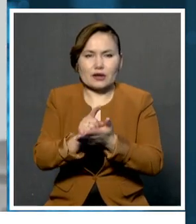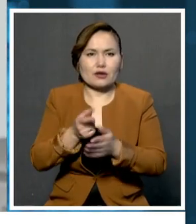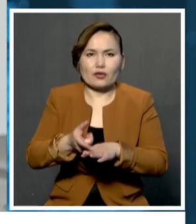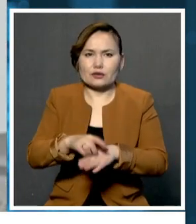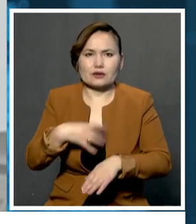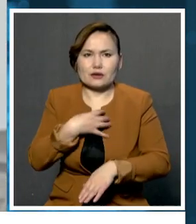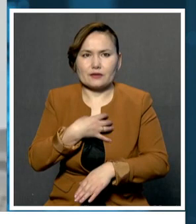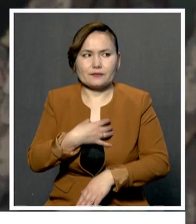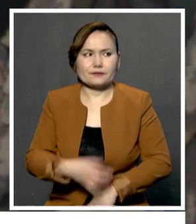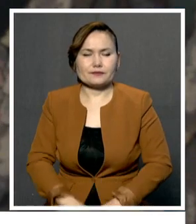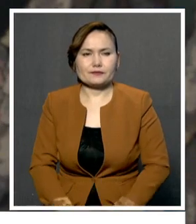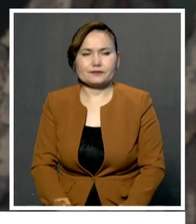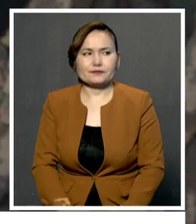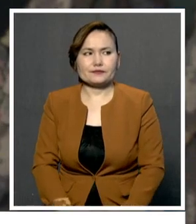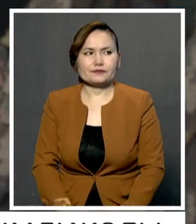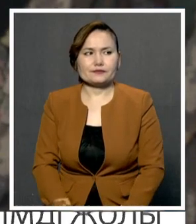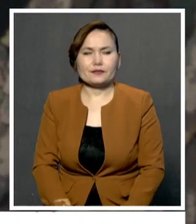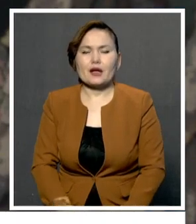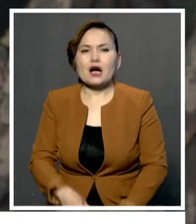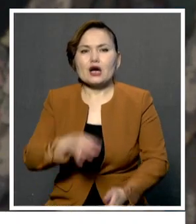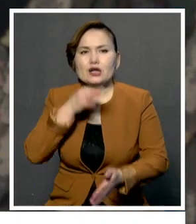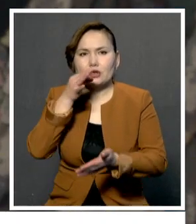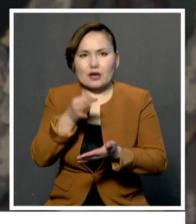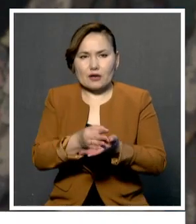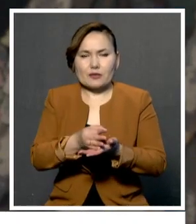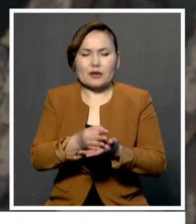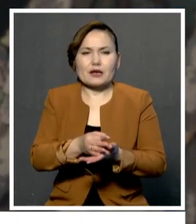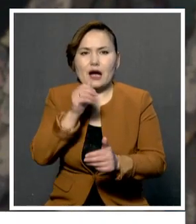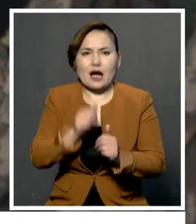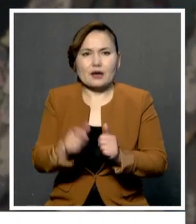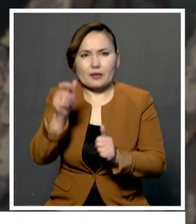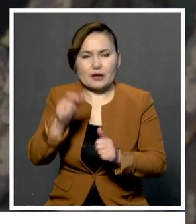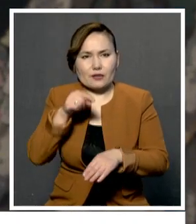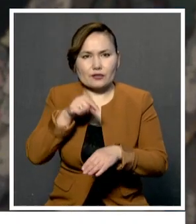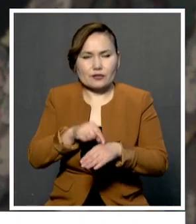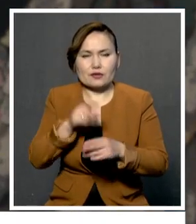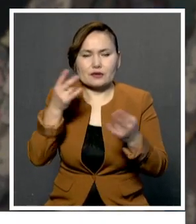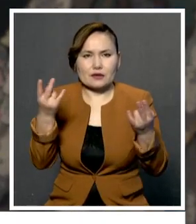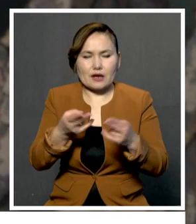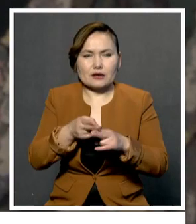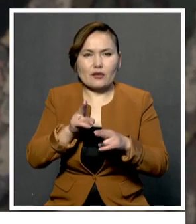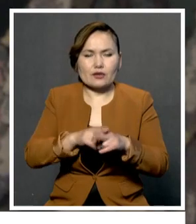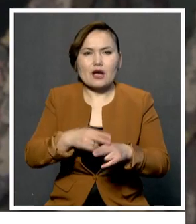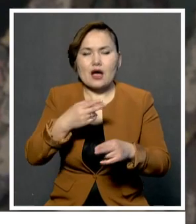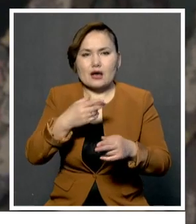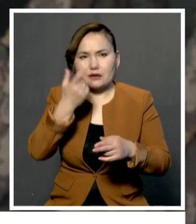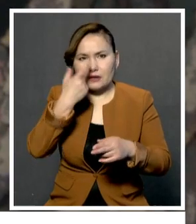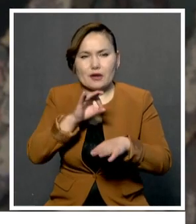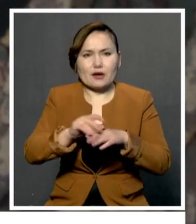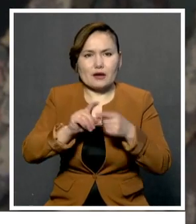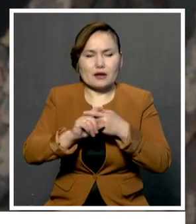басты көрсеткіші. Жауапкершілікті билікке тағып қана қоймай, ресми мекемелерге өзіміздің күтініп